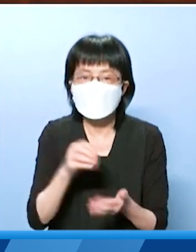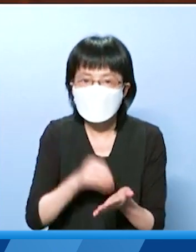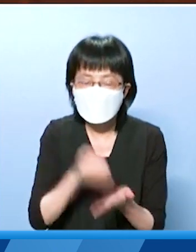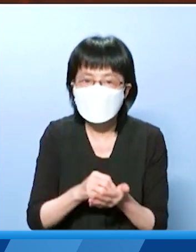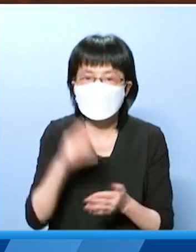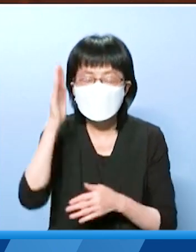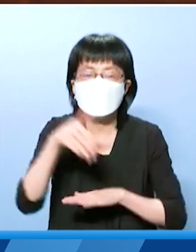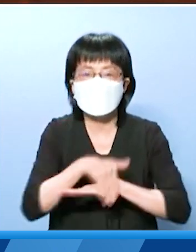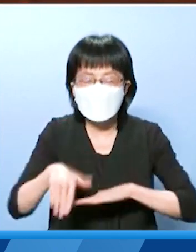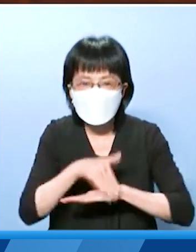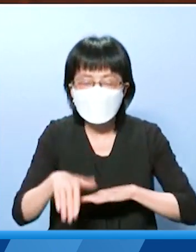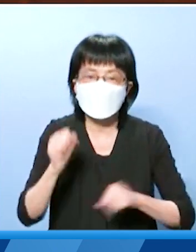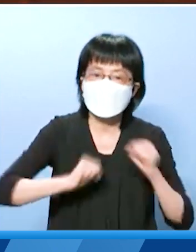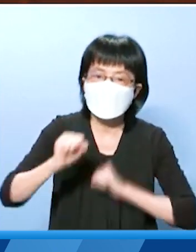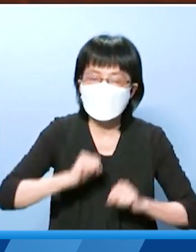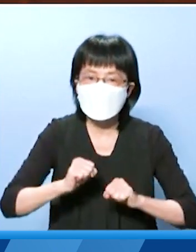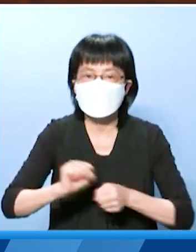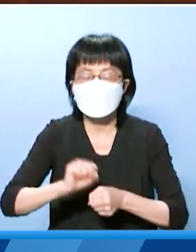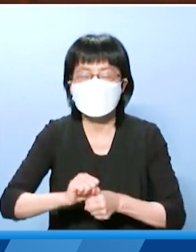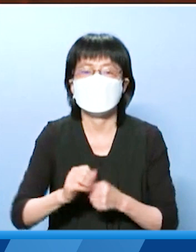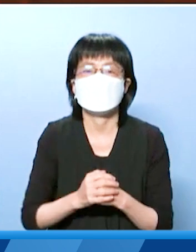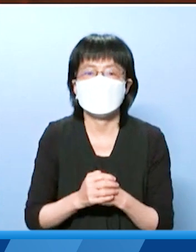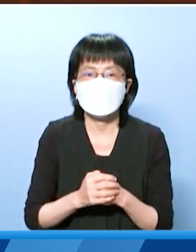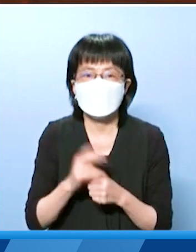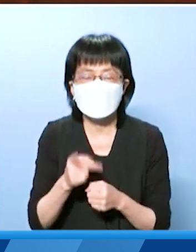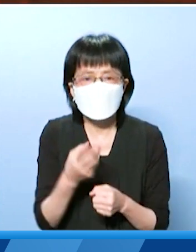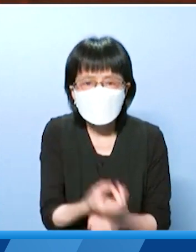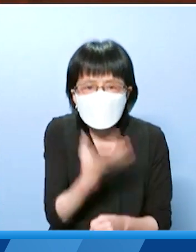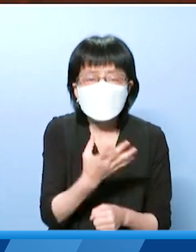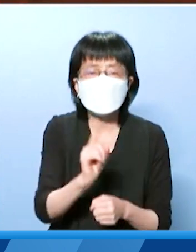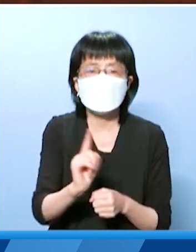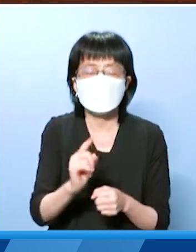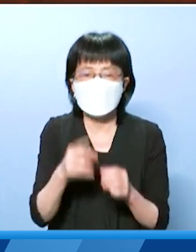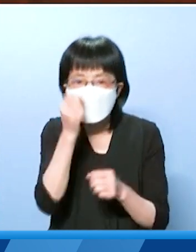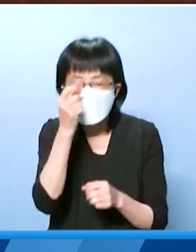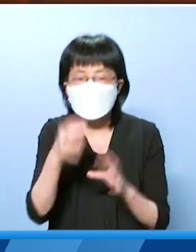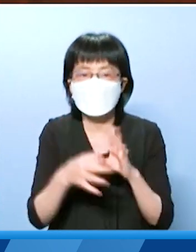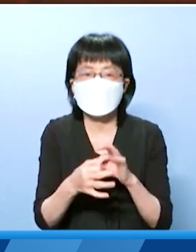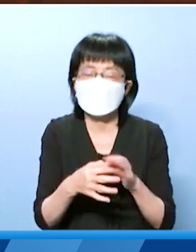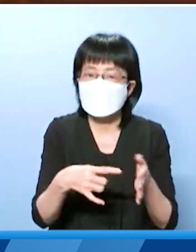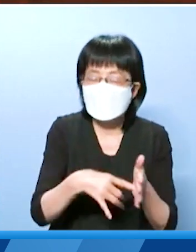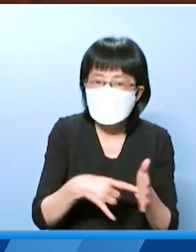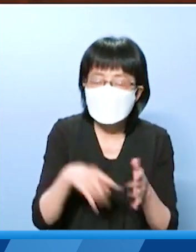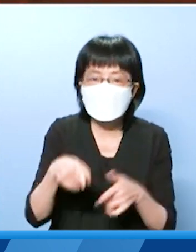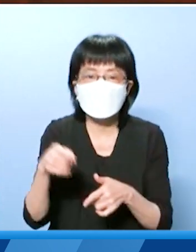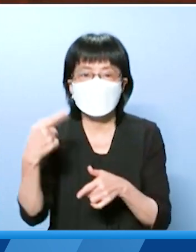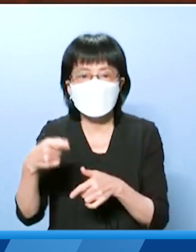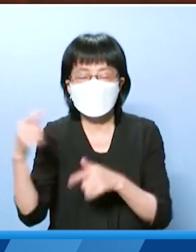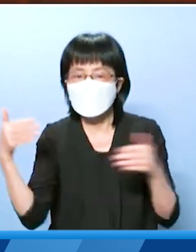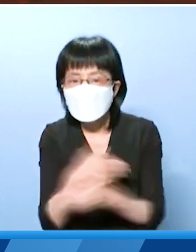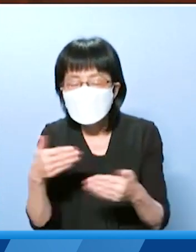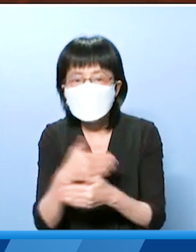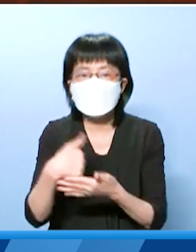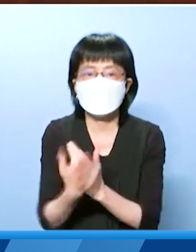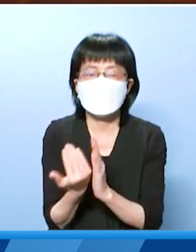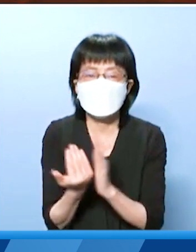和行動計劃，以減少主要源頭，尤其是發電和運輸的碳排放。委員